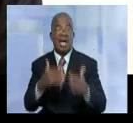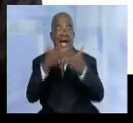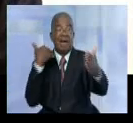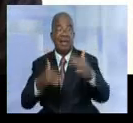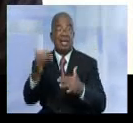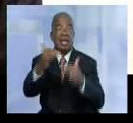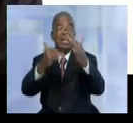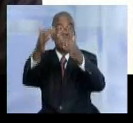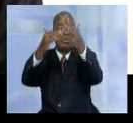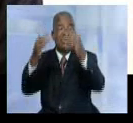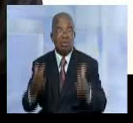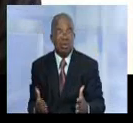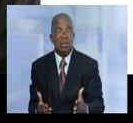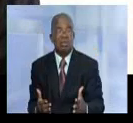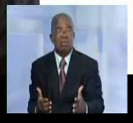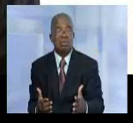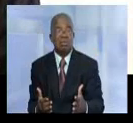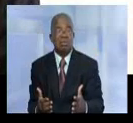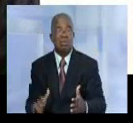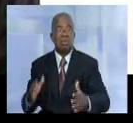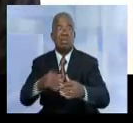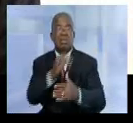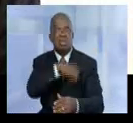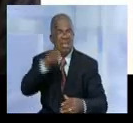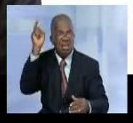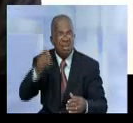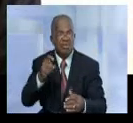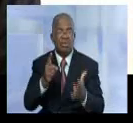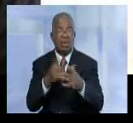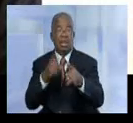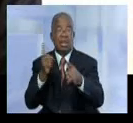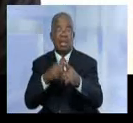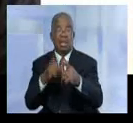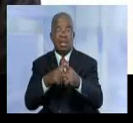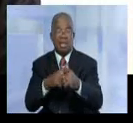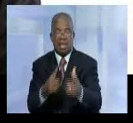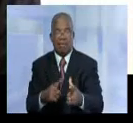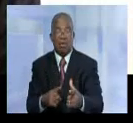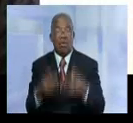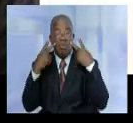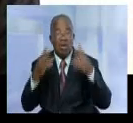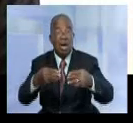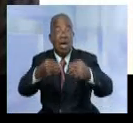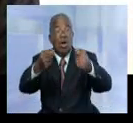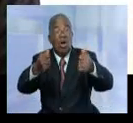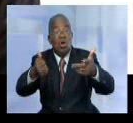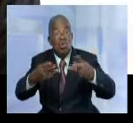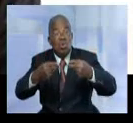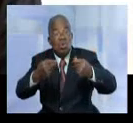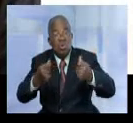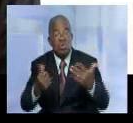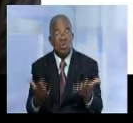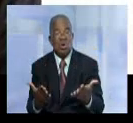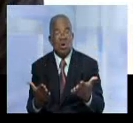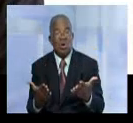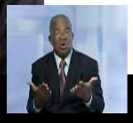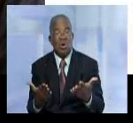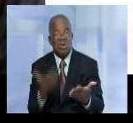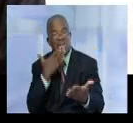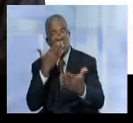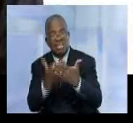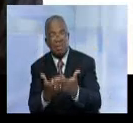bâtiment, notamment des immeubles, il faut une étude de sol pour apprécier la